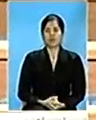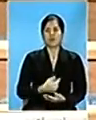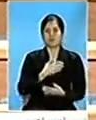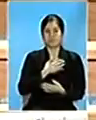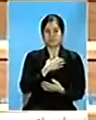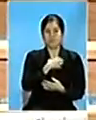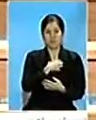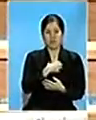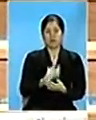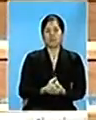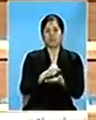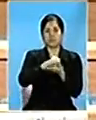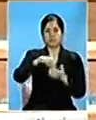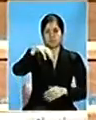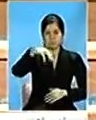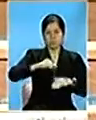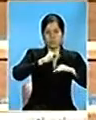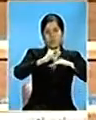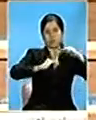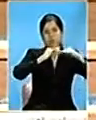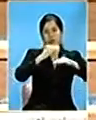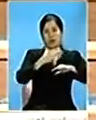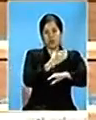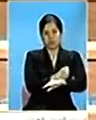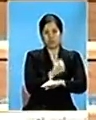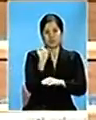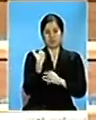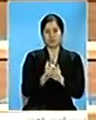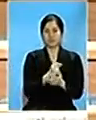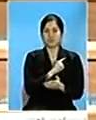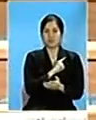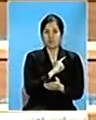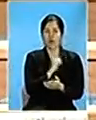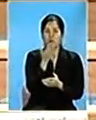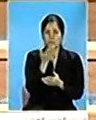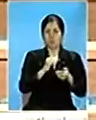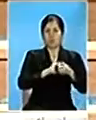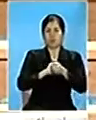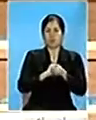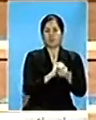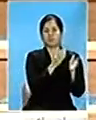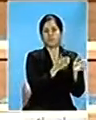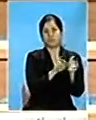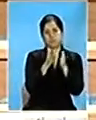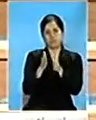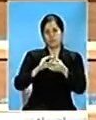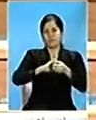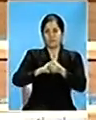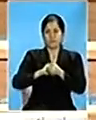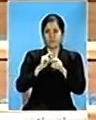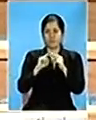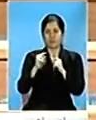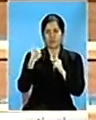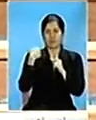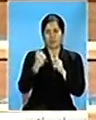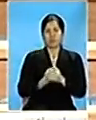ห็นสภาผู้แทนการเมืองมีบทบาทอย่างแท้จริงก็ต้องร่วมกันทุกฝ่ายเพื่อที่จะรับฟังข้อเสนอ